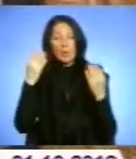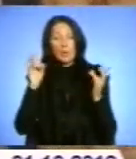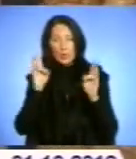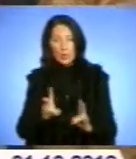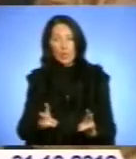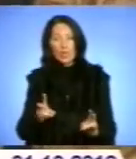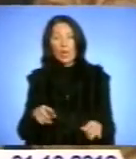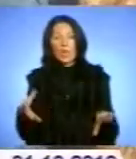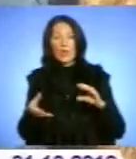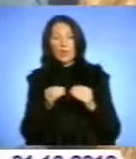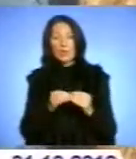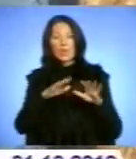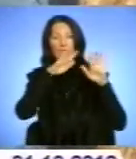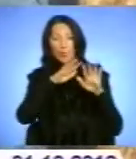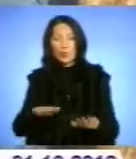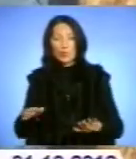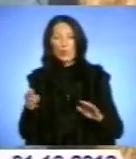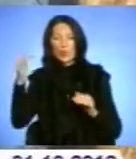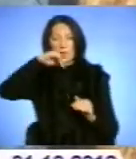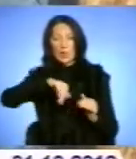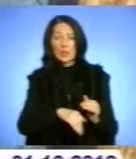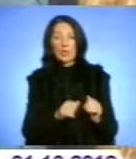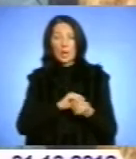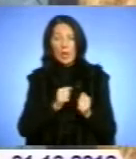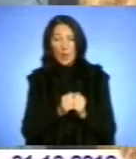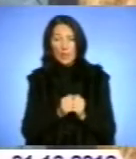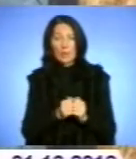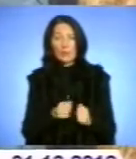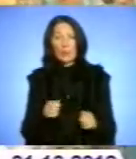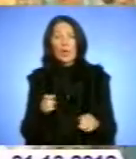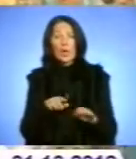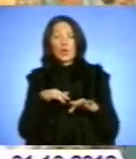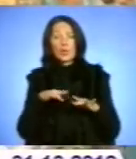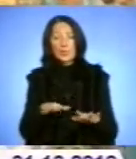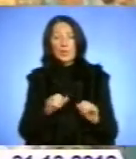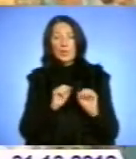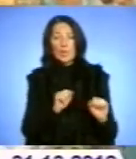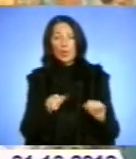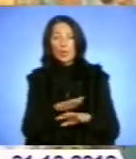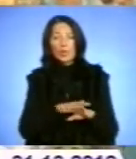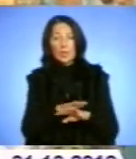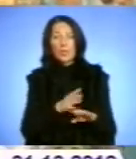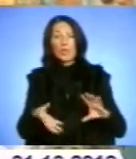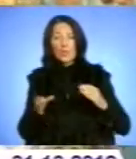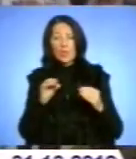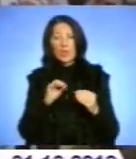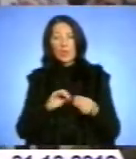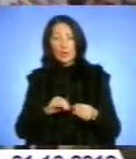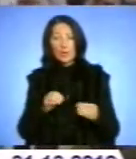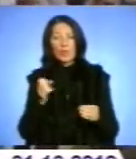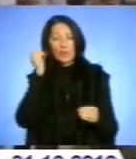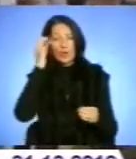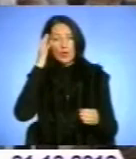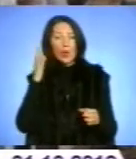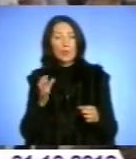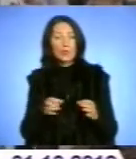липня 2012 року. Управлінню з питань надзвичайних ситуацій та у справах захисту населення від наслідків Чорнобильської катастрофи